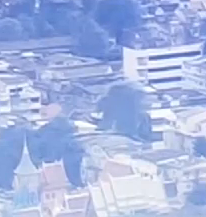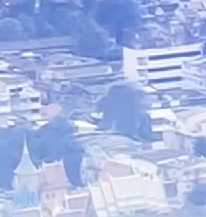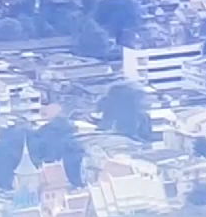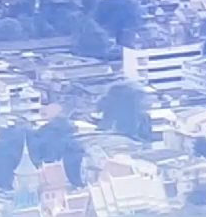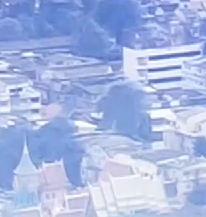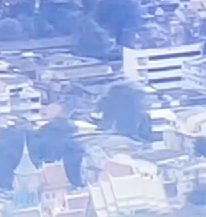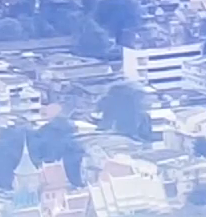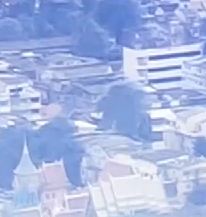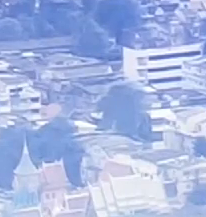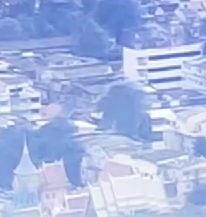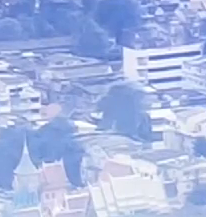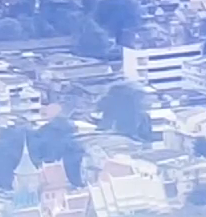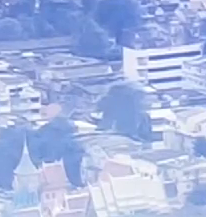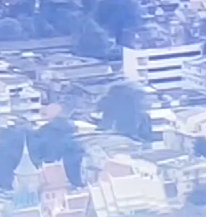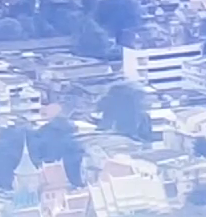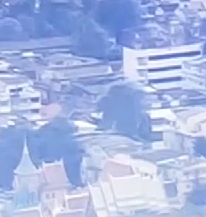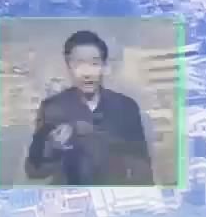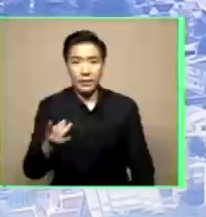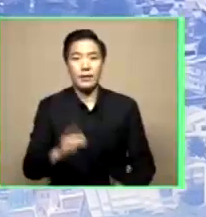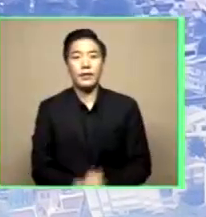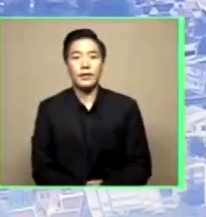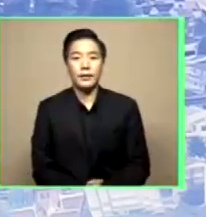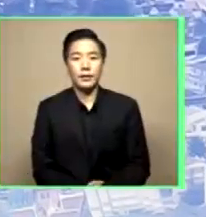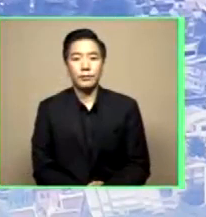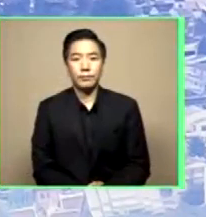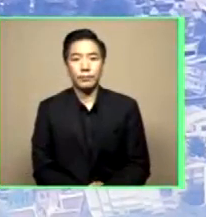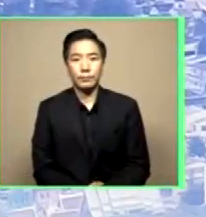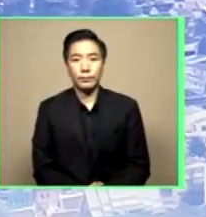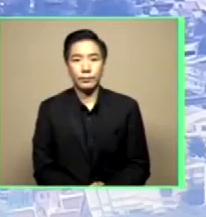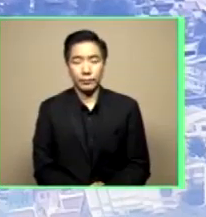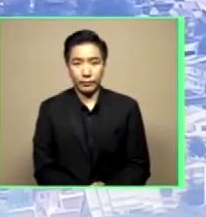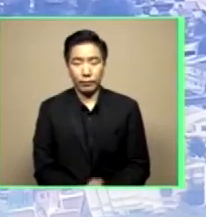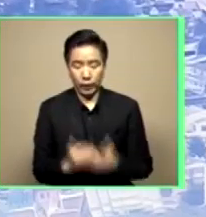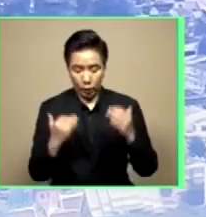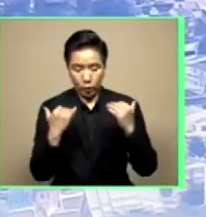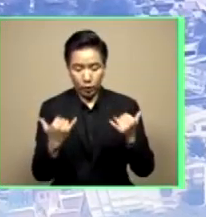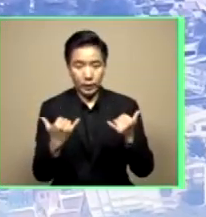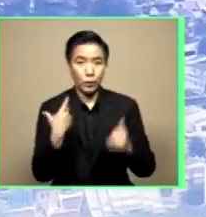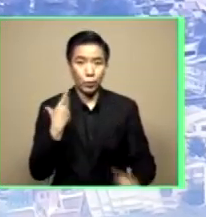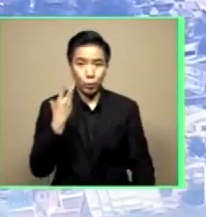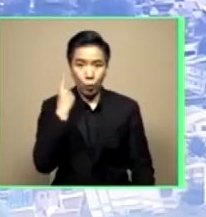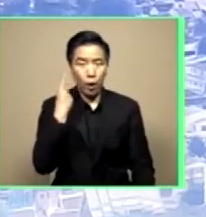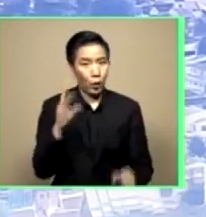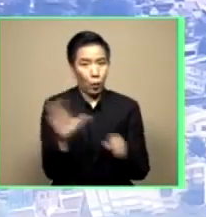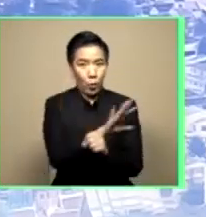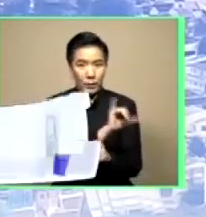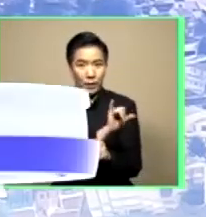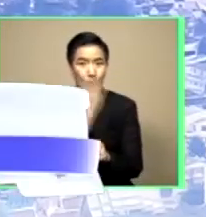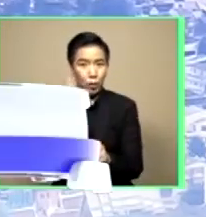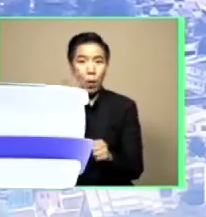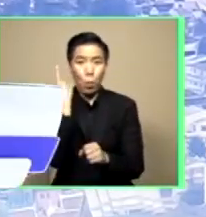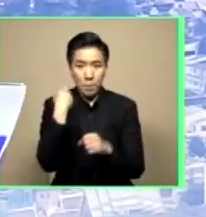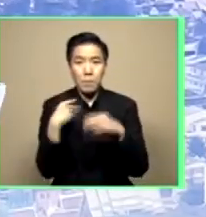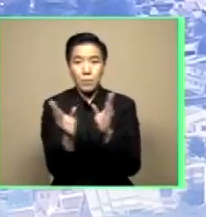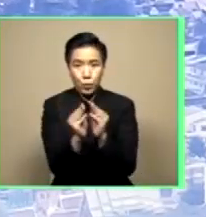ไปฟังคุณหมอย้ำเรื่องนี้กันค่ะ ก็ณตอนนี้เมื่อวานนี้ยังไม่ครบนะครับแต่เมื่อวานนี้มีการประชุมกันท่าน